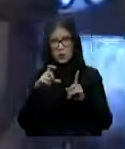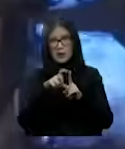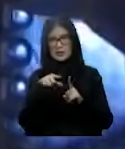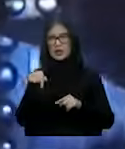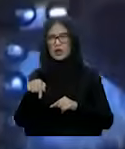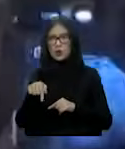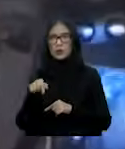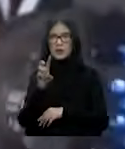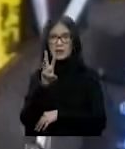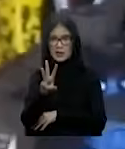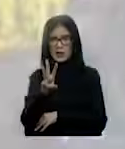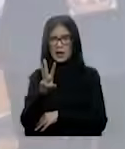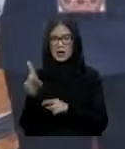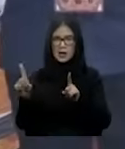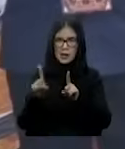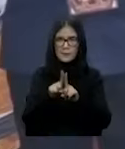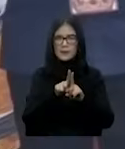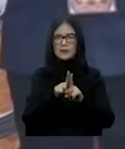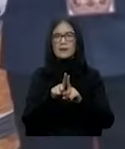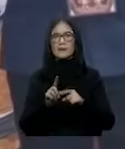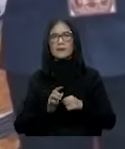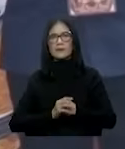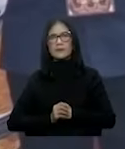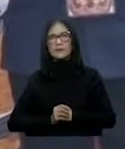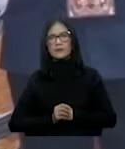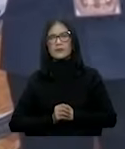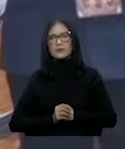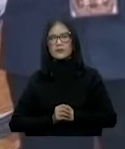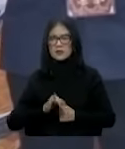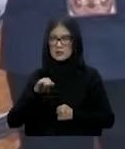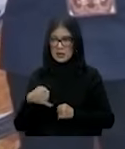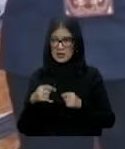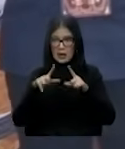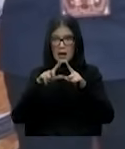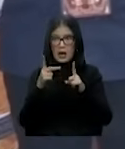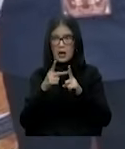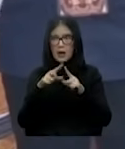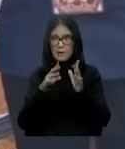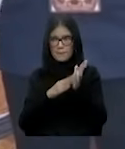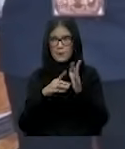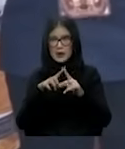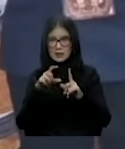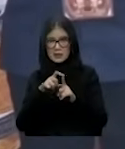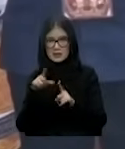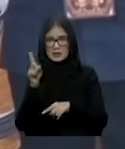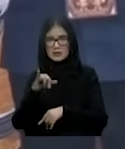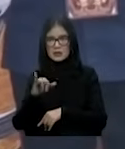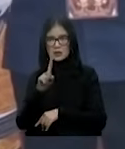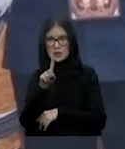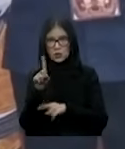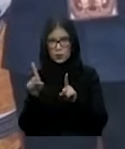yaitu Dede Mulyadi Erwan Setiawan dan pasangan Ahmad Syaiku Ilham Habibie. Tim Liputan iNews melaporkan.